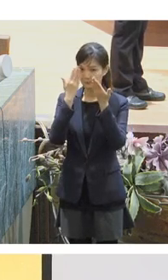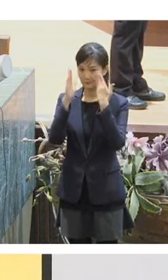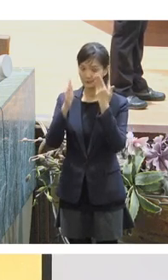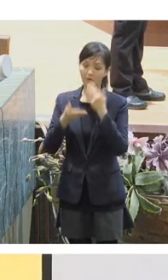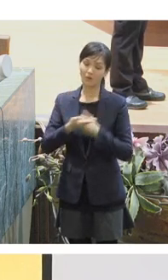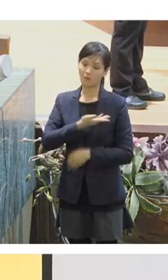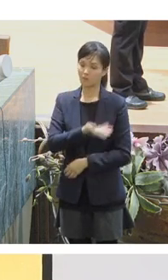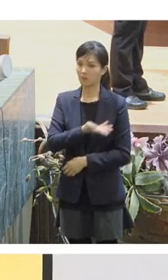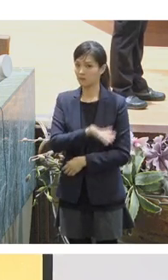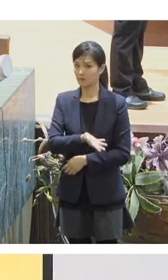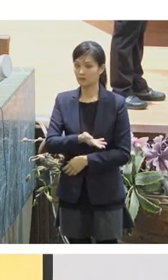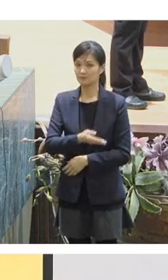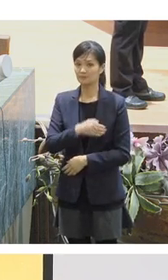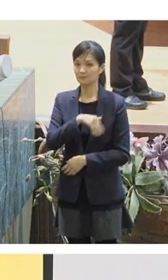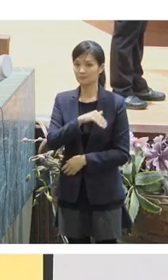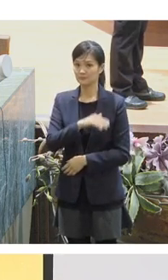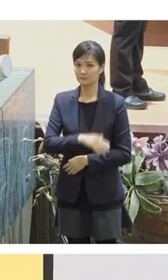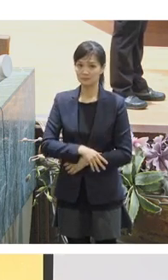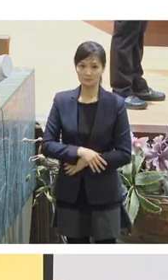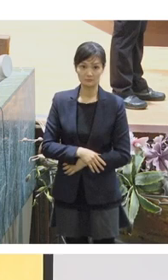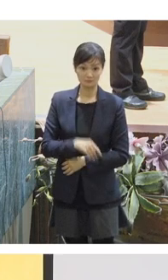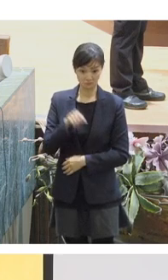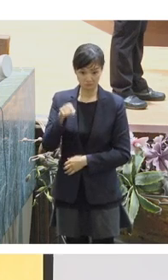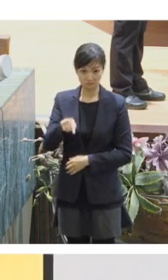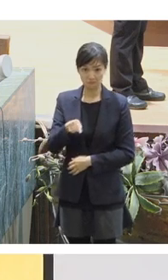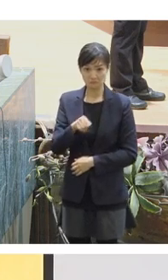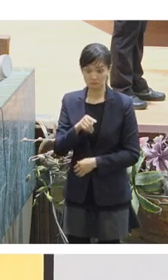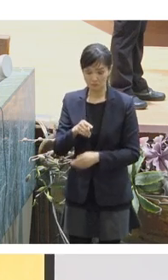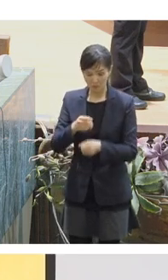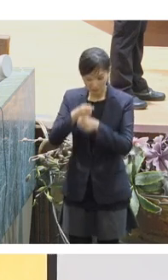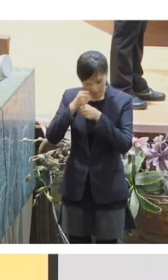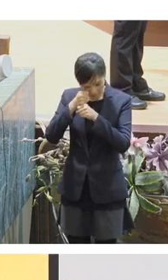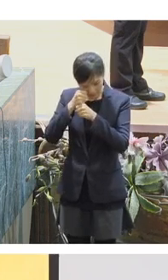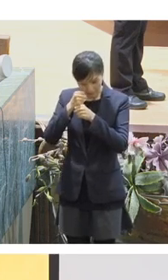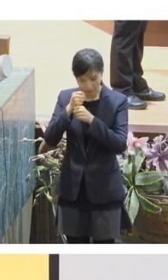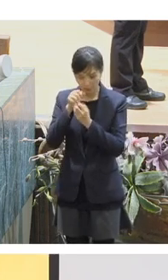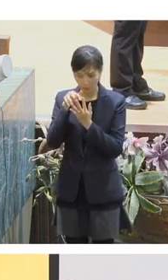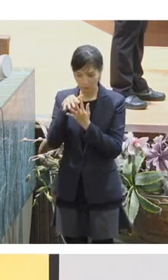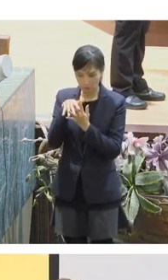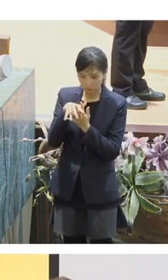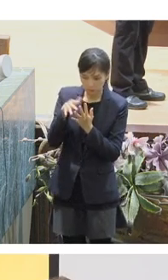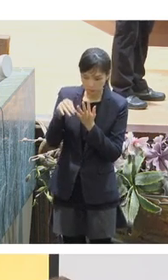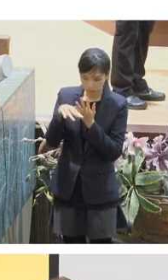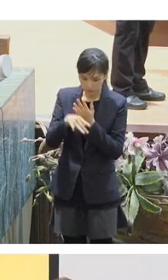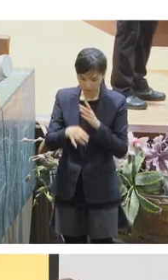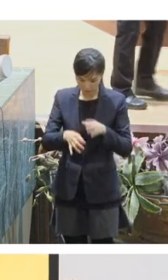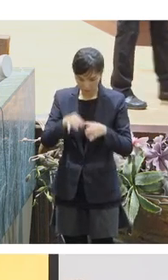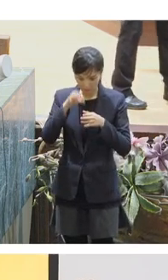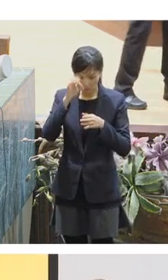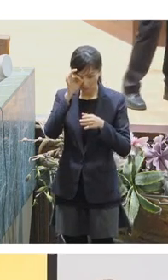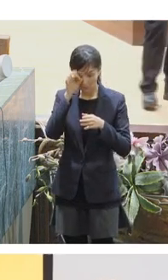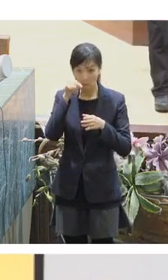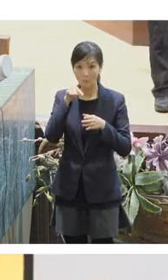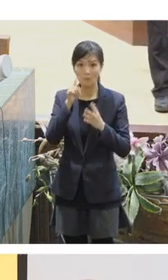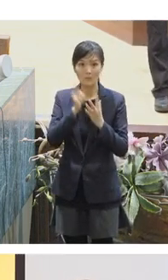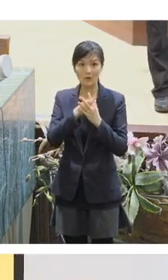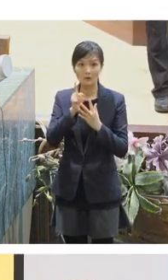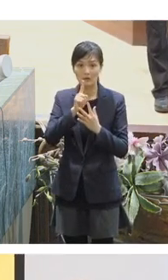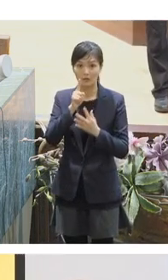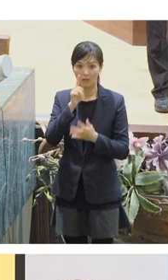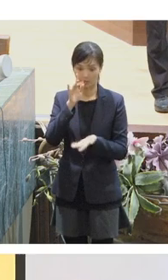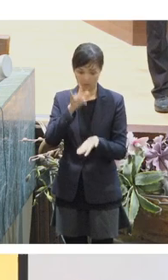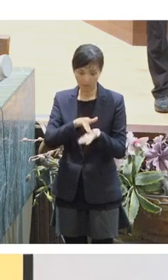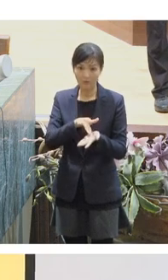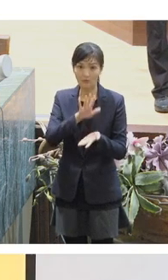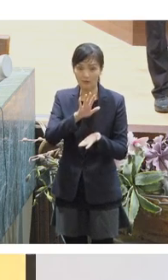这个样品做溶出实验以后，它是属于有害事业废弃物，结果我们让它变成